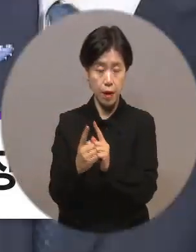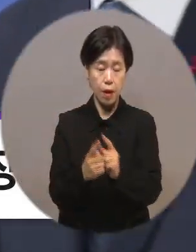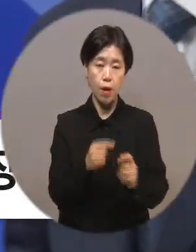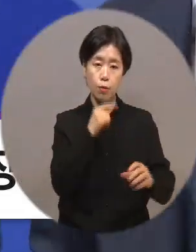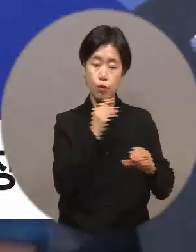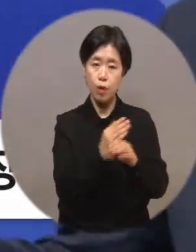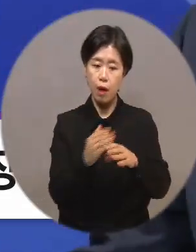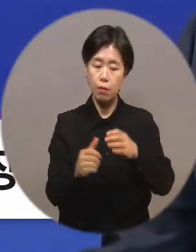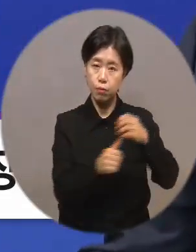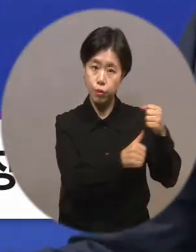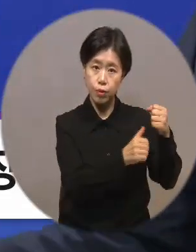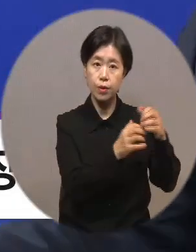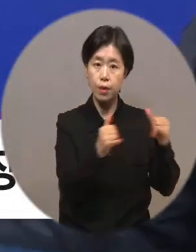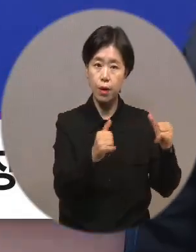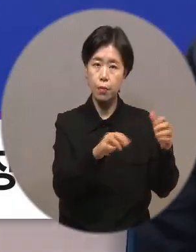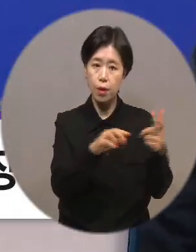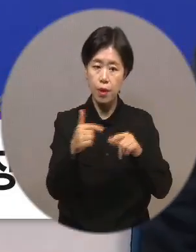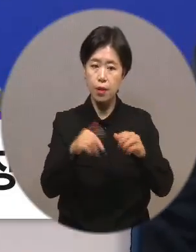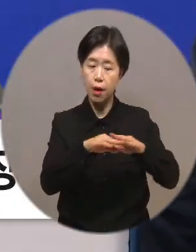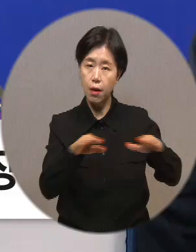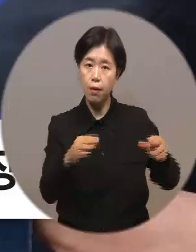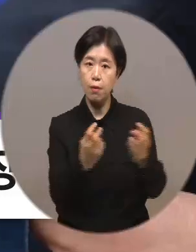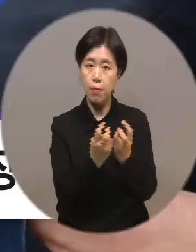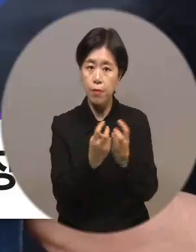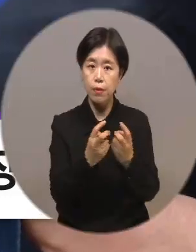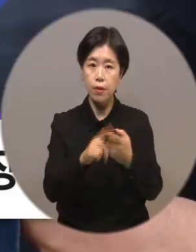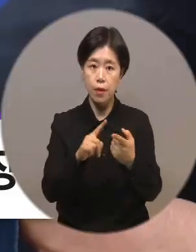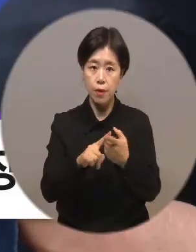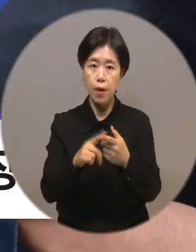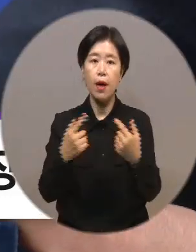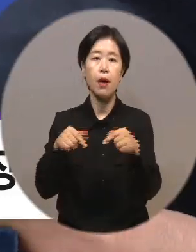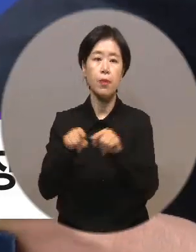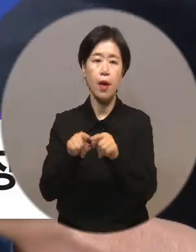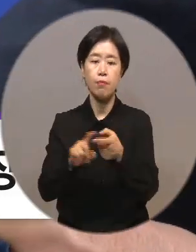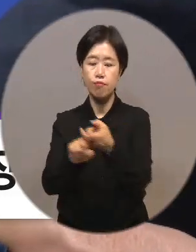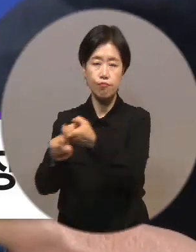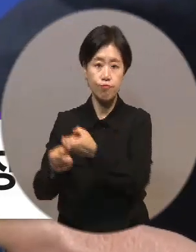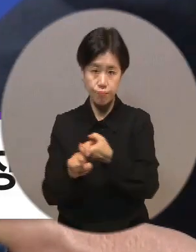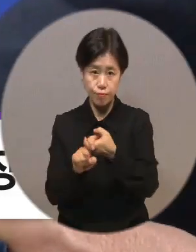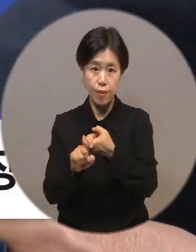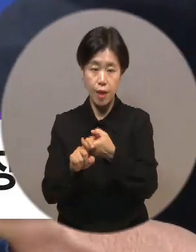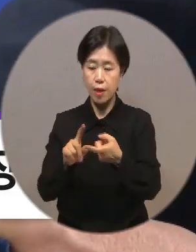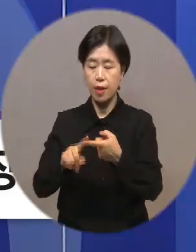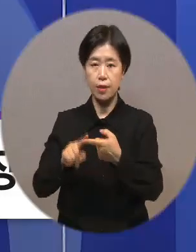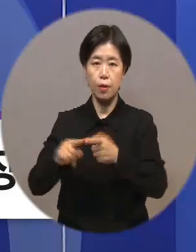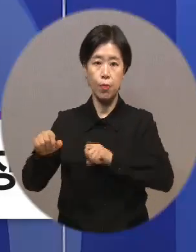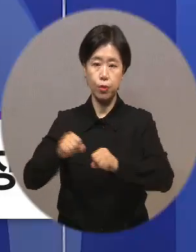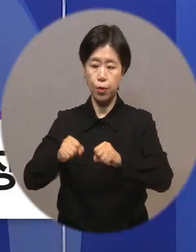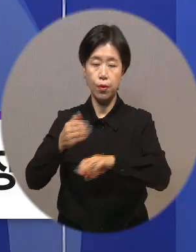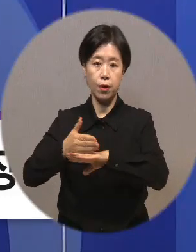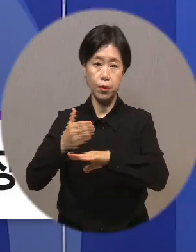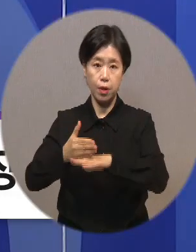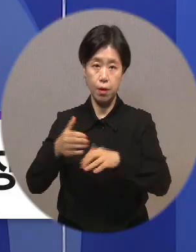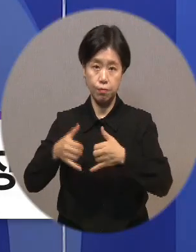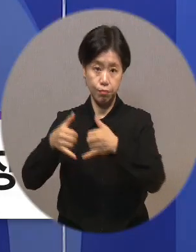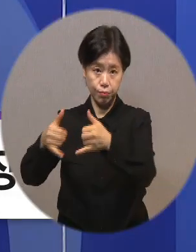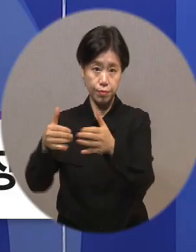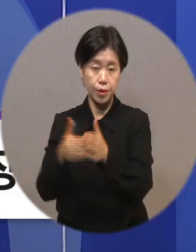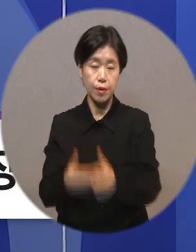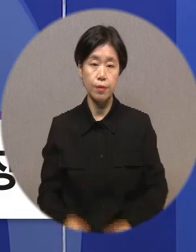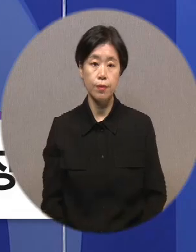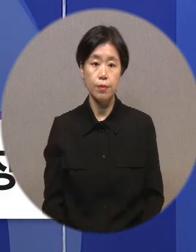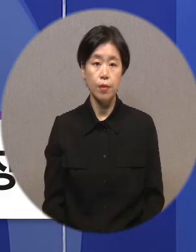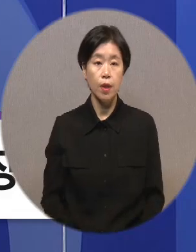포로 문제 해결을 위한 초당적 의원 모임의 연대 활동을 기리는 감사패를 전달했습니다. 이 자리에서 김영호